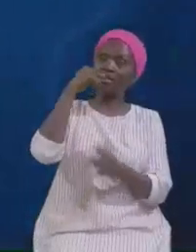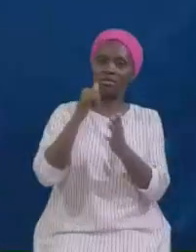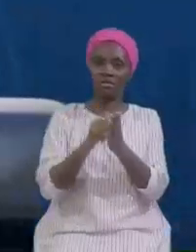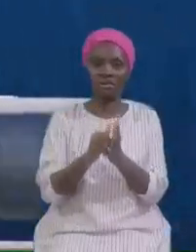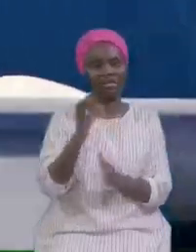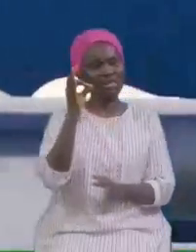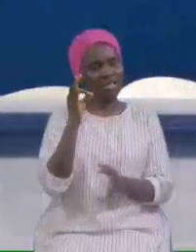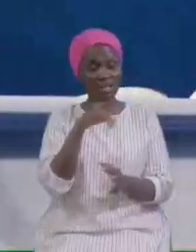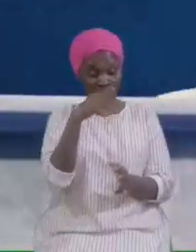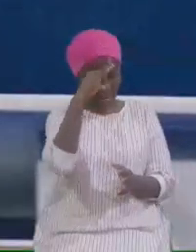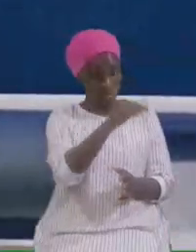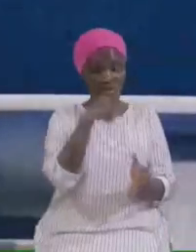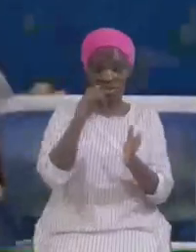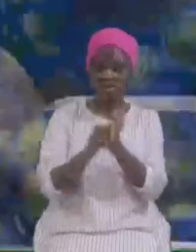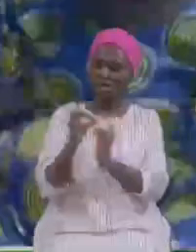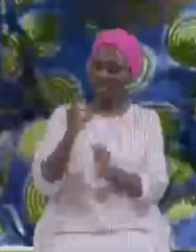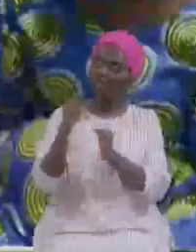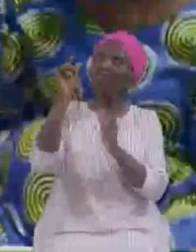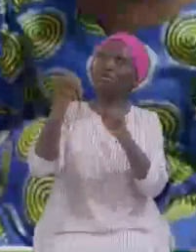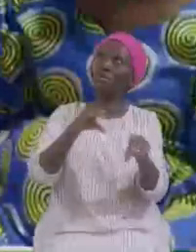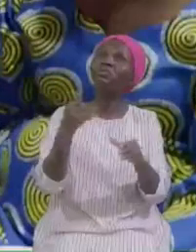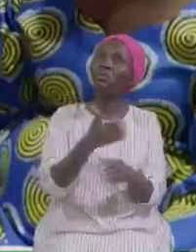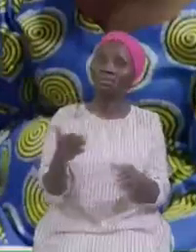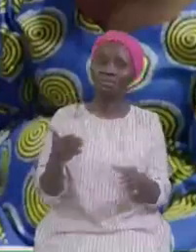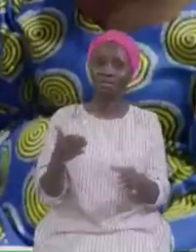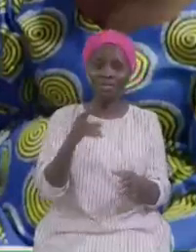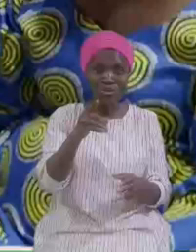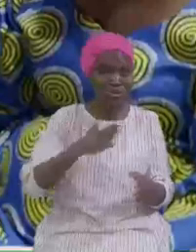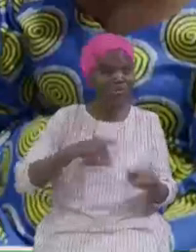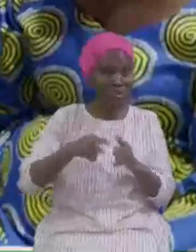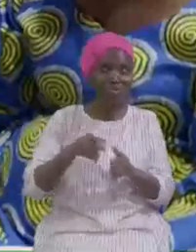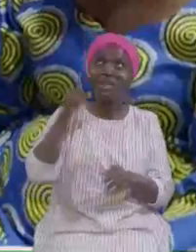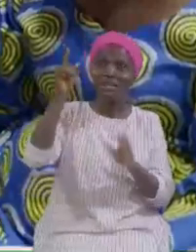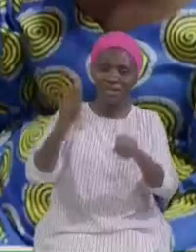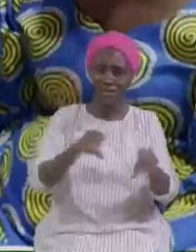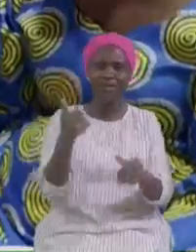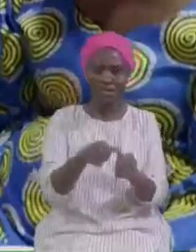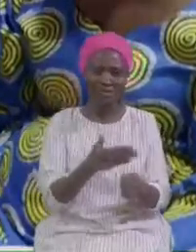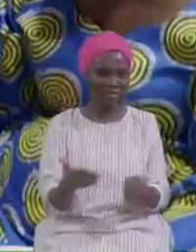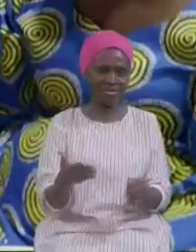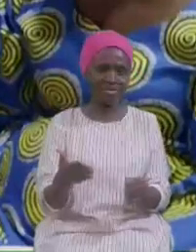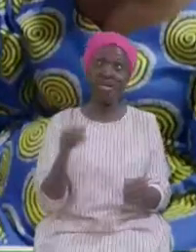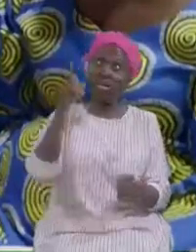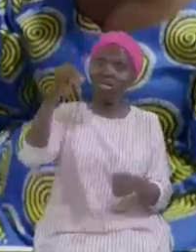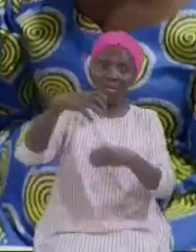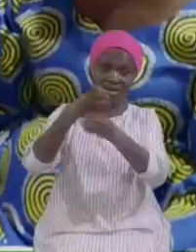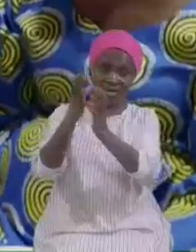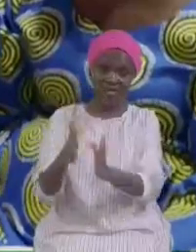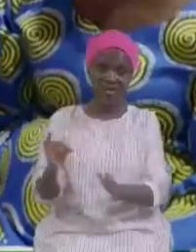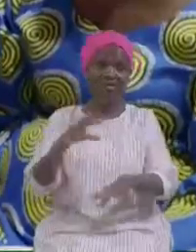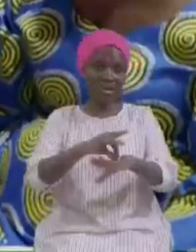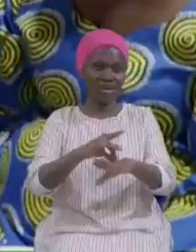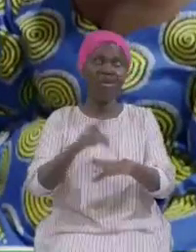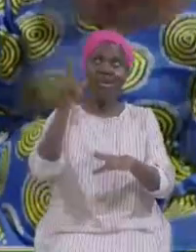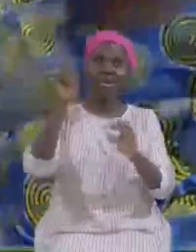Si tu peux, mon ami, il peut tout faire. Le Créateur du ciel et